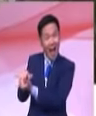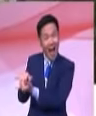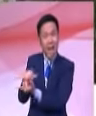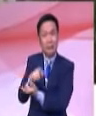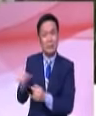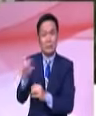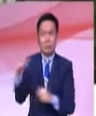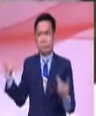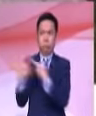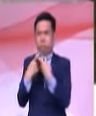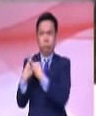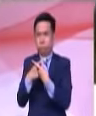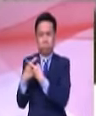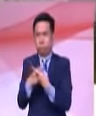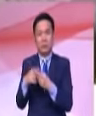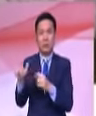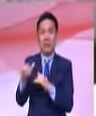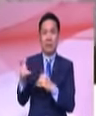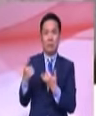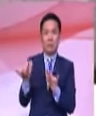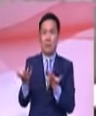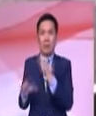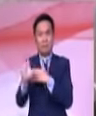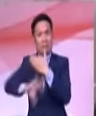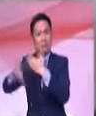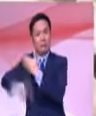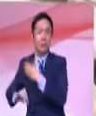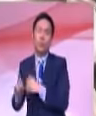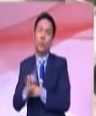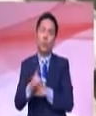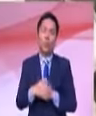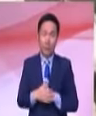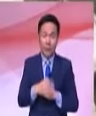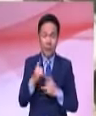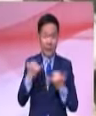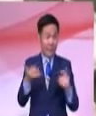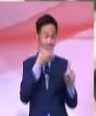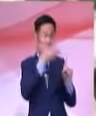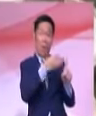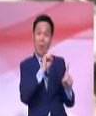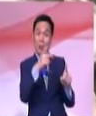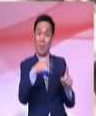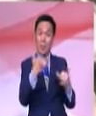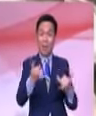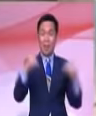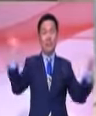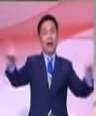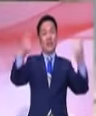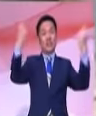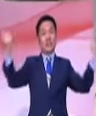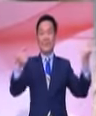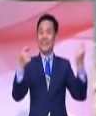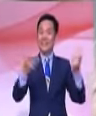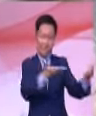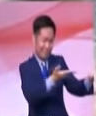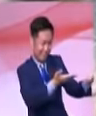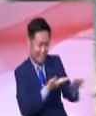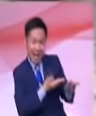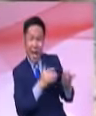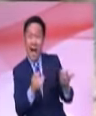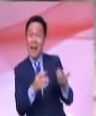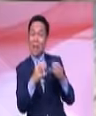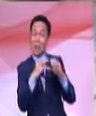tidak bergaduh sehingga membahayakan keselamatan. Dalam majlis yang mengikut prosedur operasi standard ini, ketibaan tetamu disambut dengan